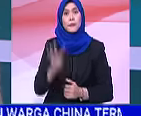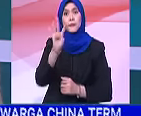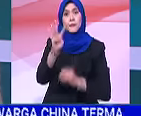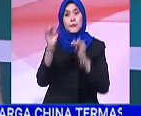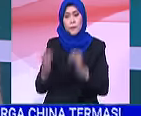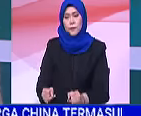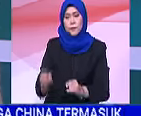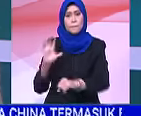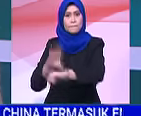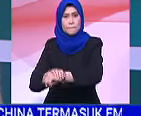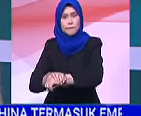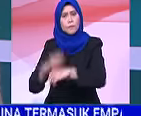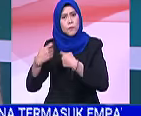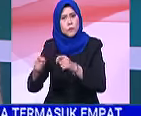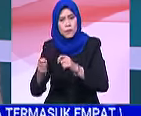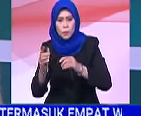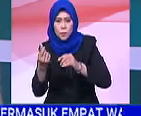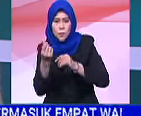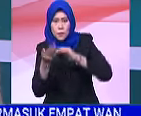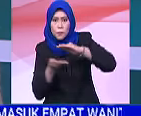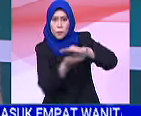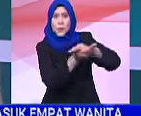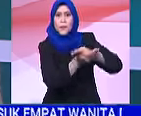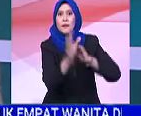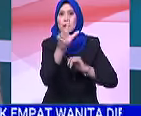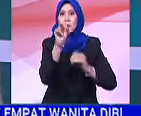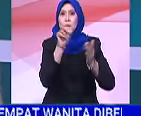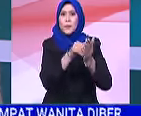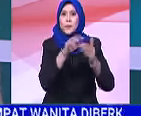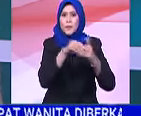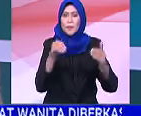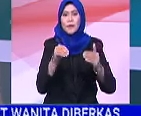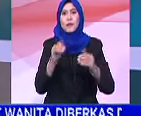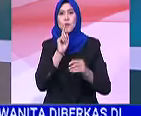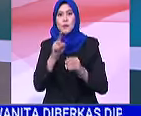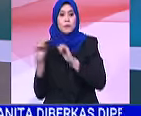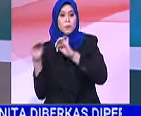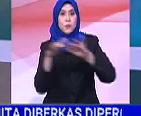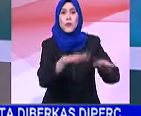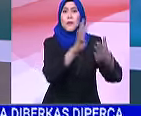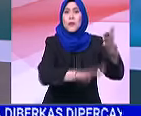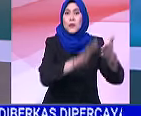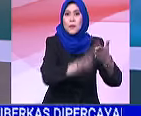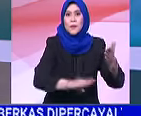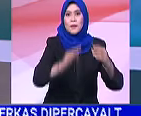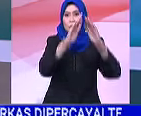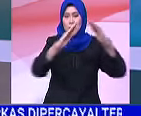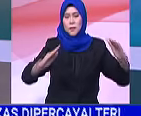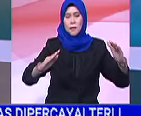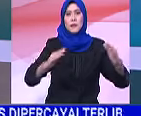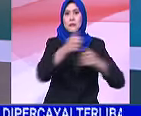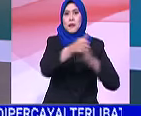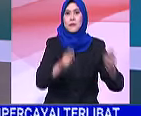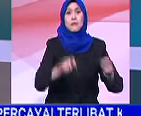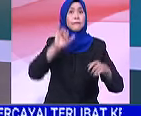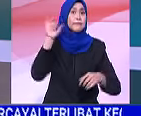individu ditahan selepas cuba menyogok anggota polis sebanyak RM30,000 ketika serbuan operasi judi di sebuah apartmen di Ibu Negara